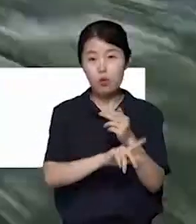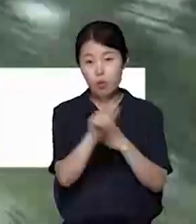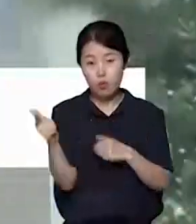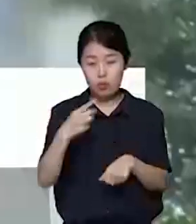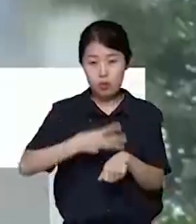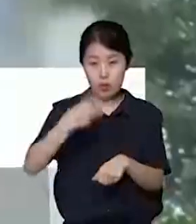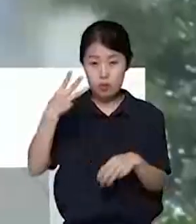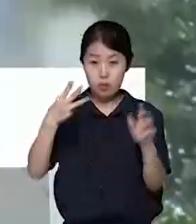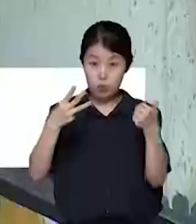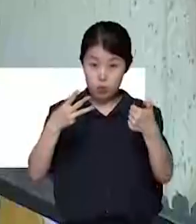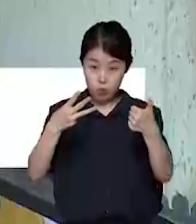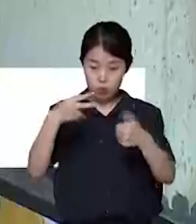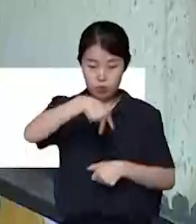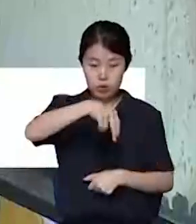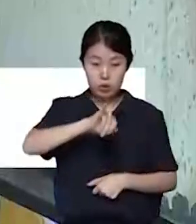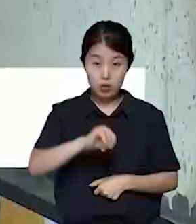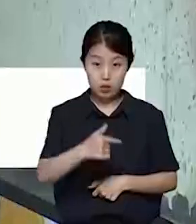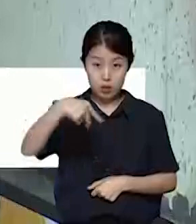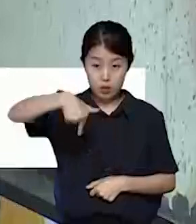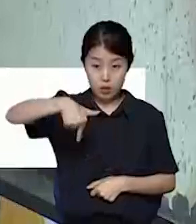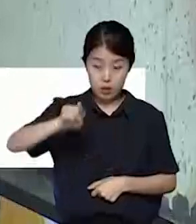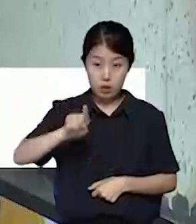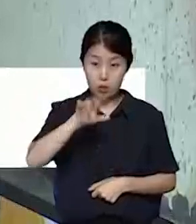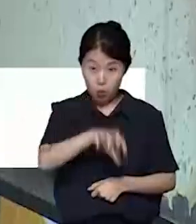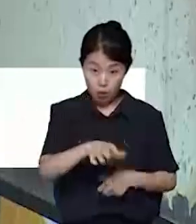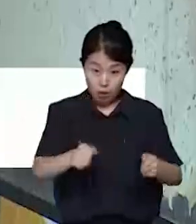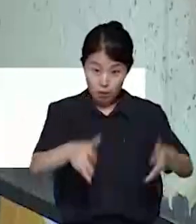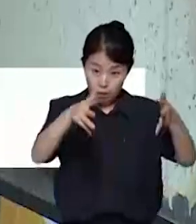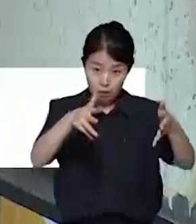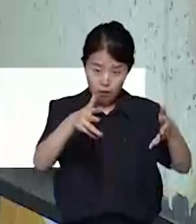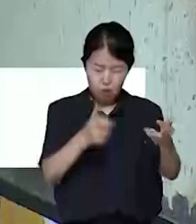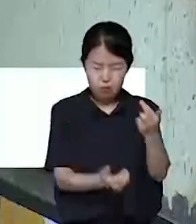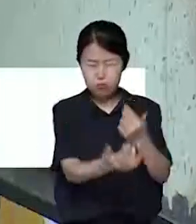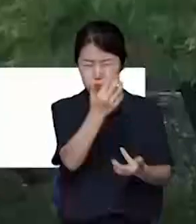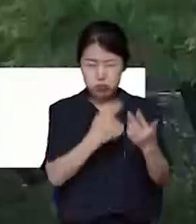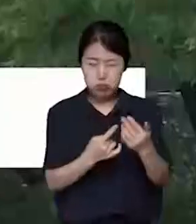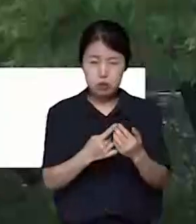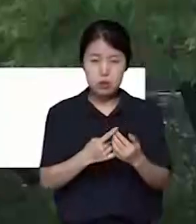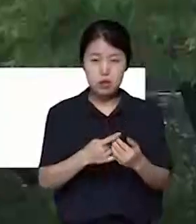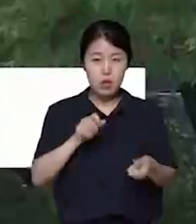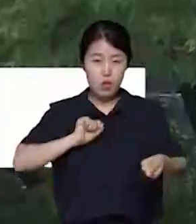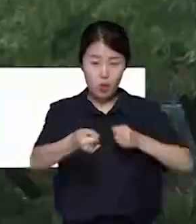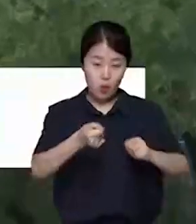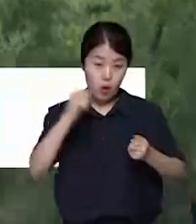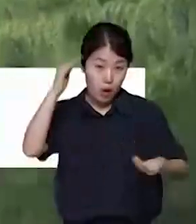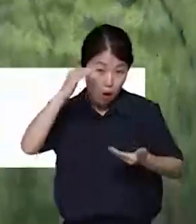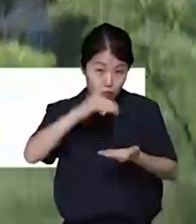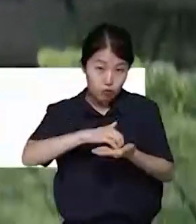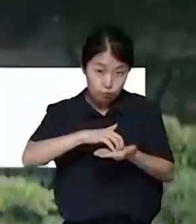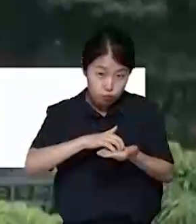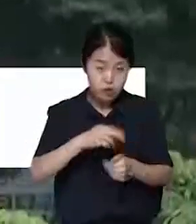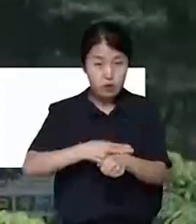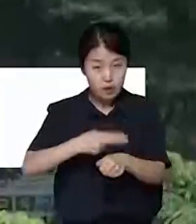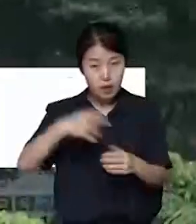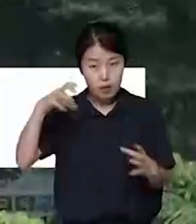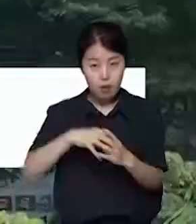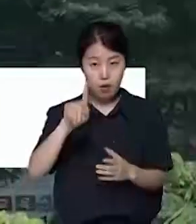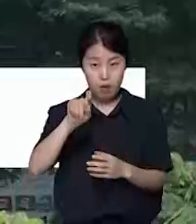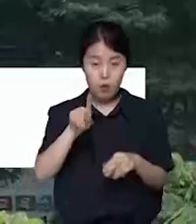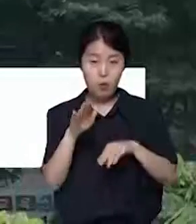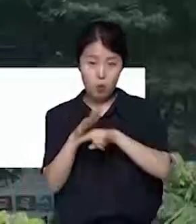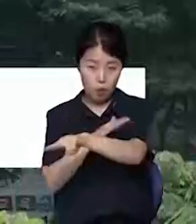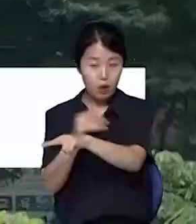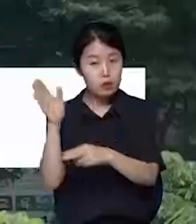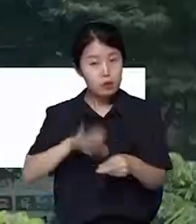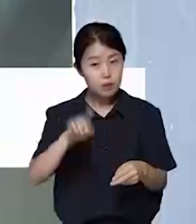광산구 신가동의 한 상가에서 불이 나 태권도 학원 원생과 관장 등 11명이 대피했으며 다행히 인명피해는 없었습니다.